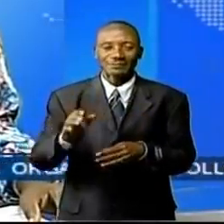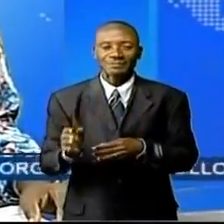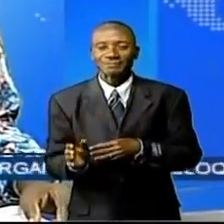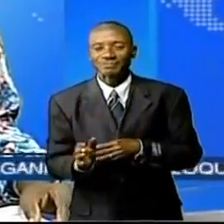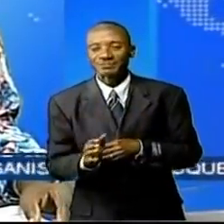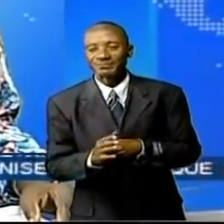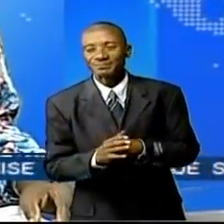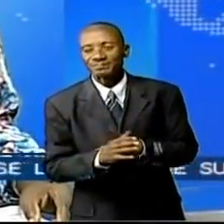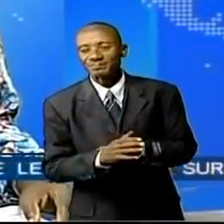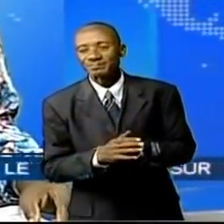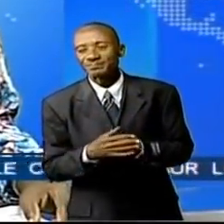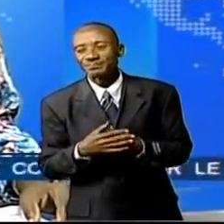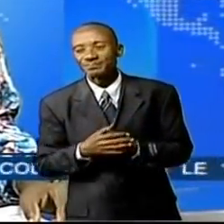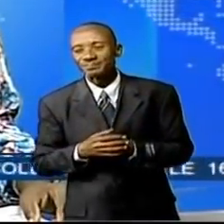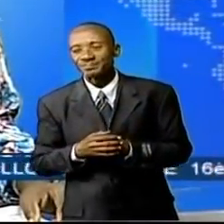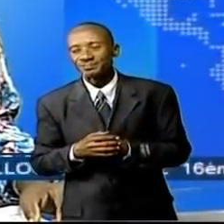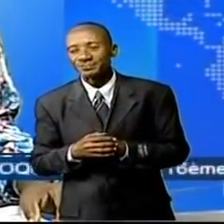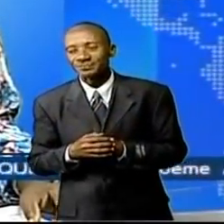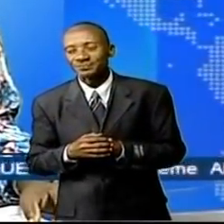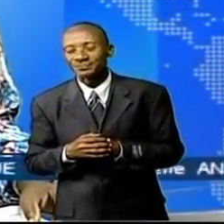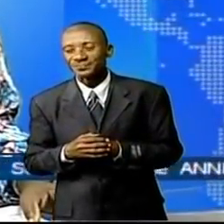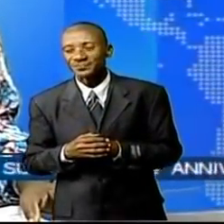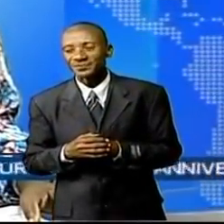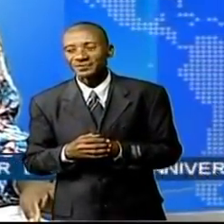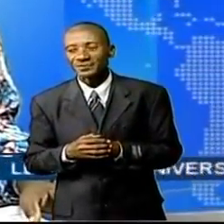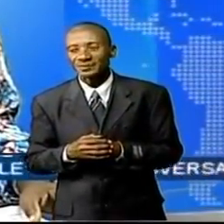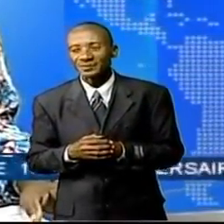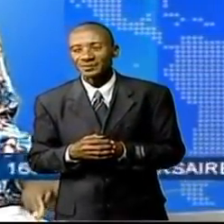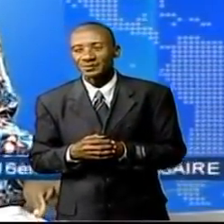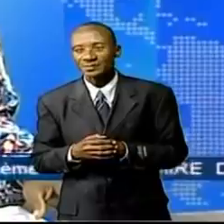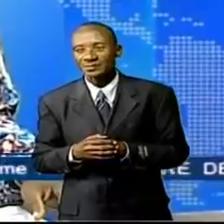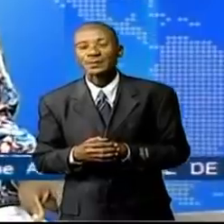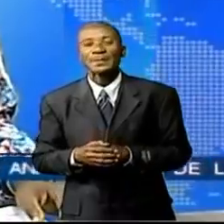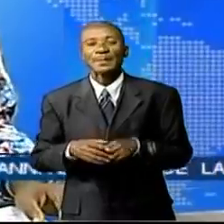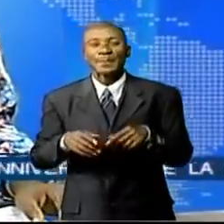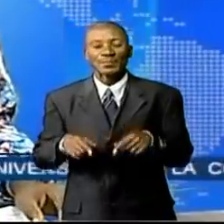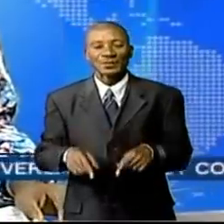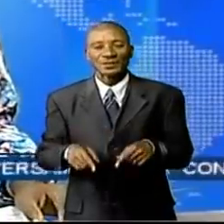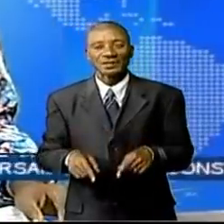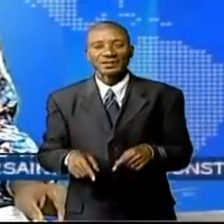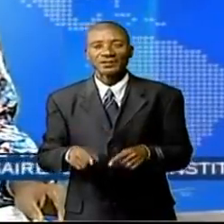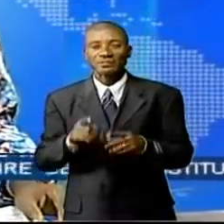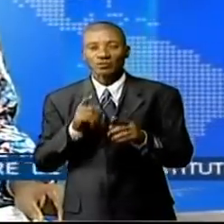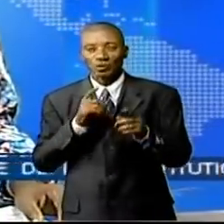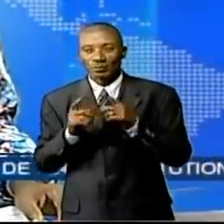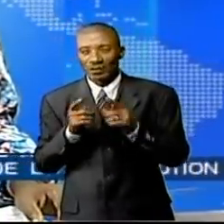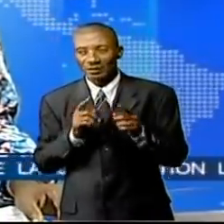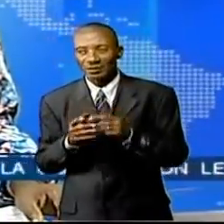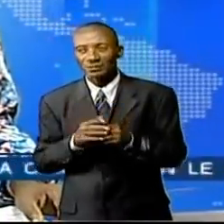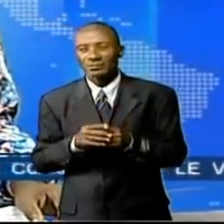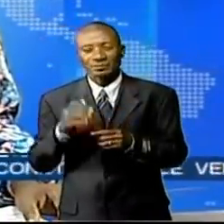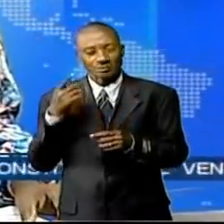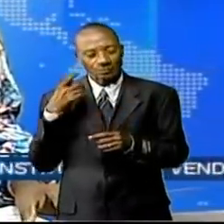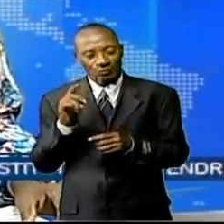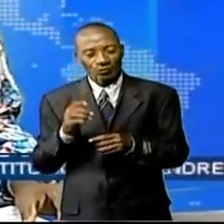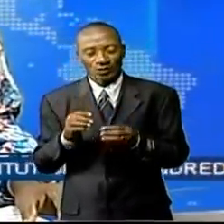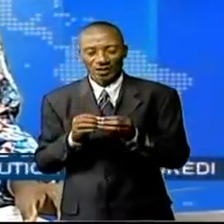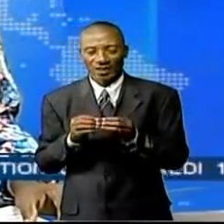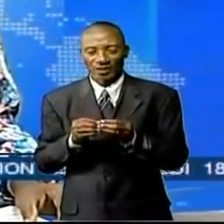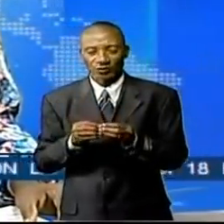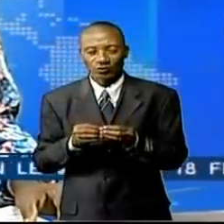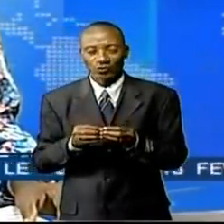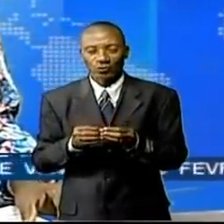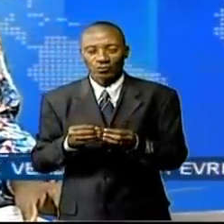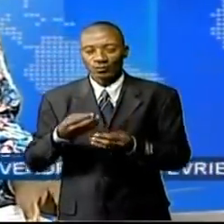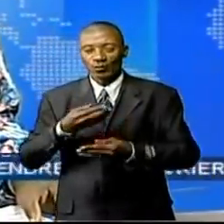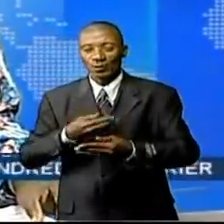également qu'à l'inspection générale de la police nationale congolaise, les membres de la cellule des passations des marchés publics viennent d'être formés sur